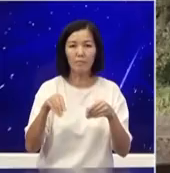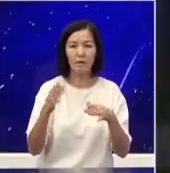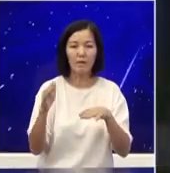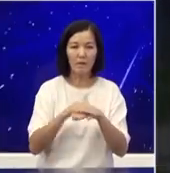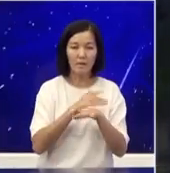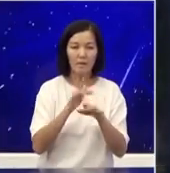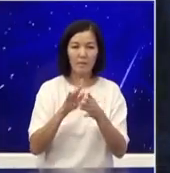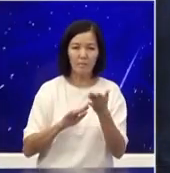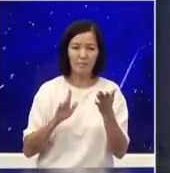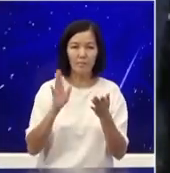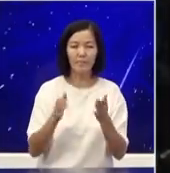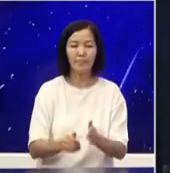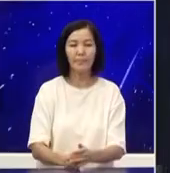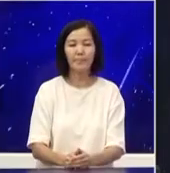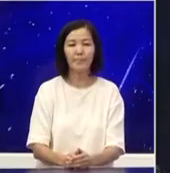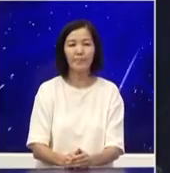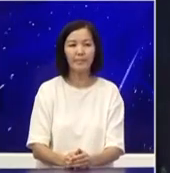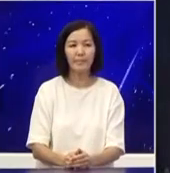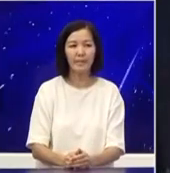не собираются.